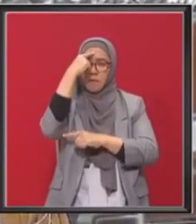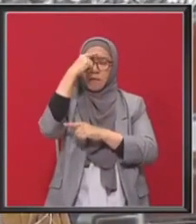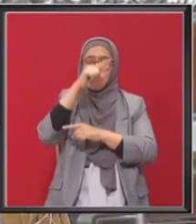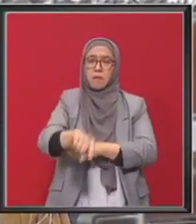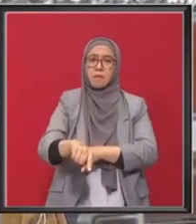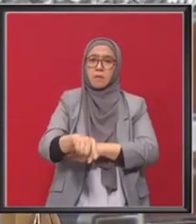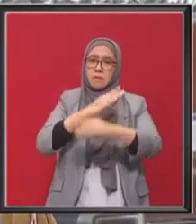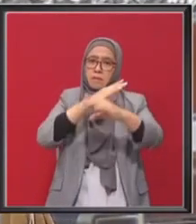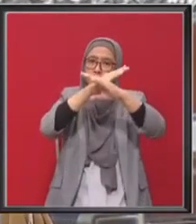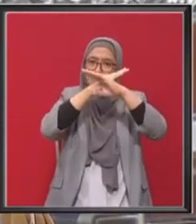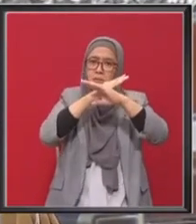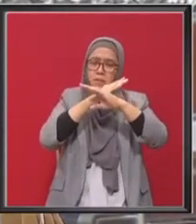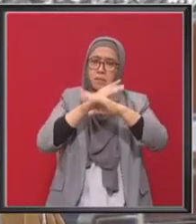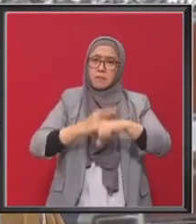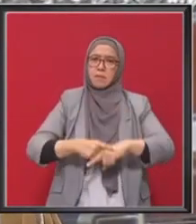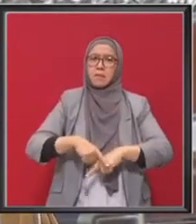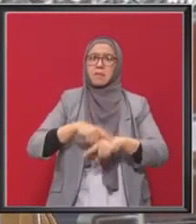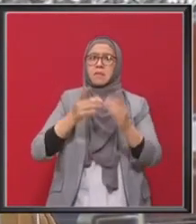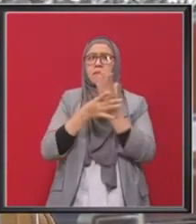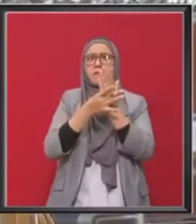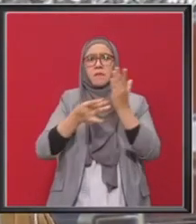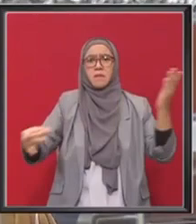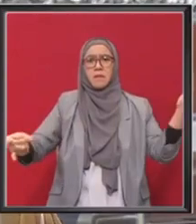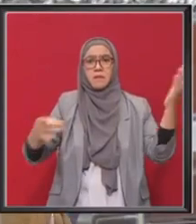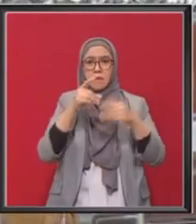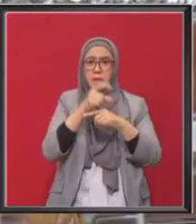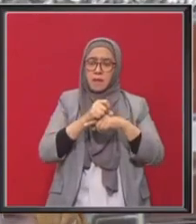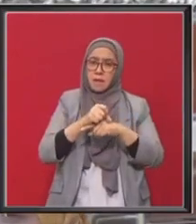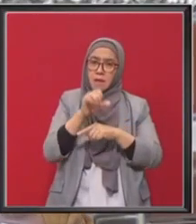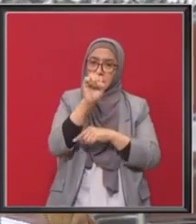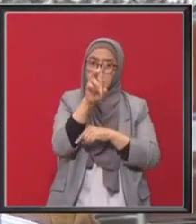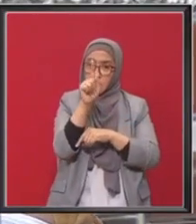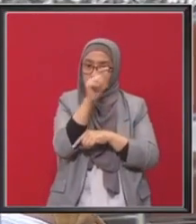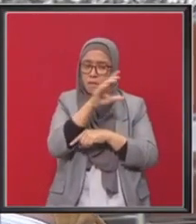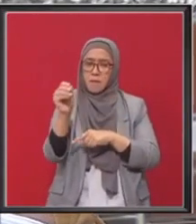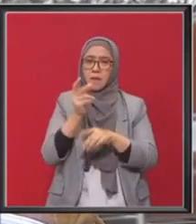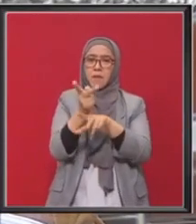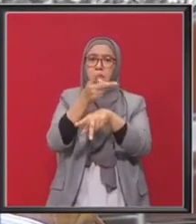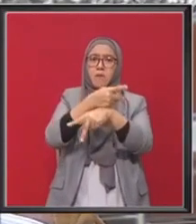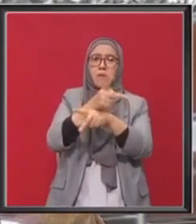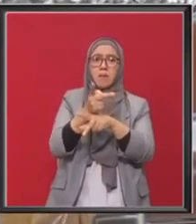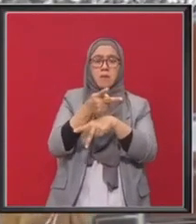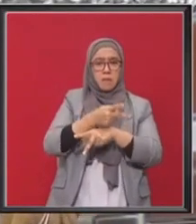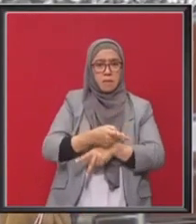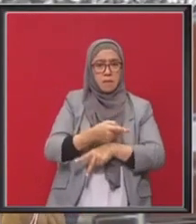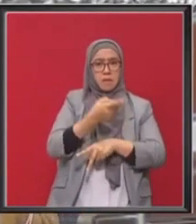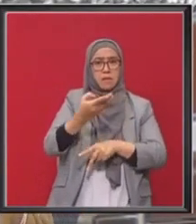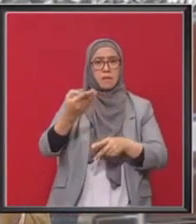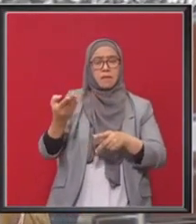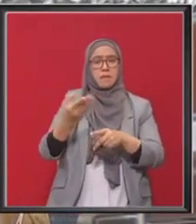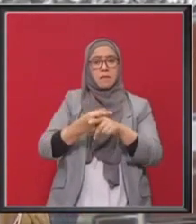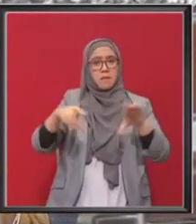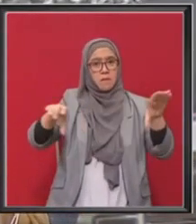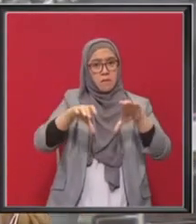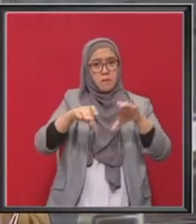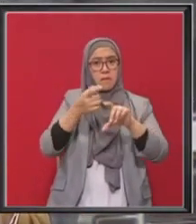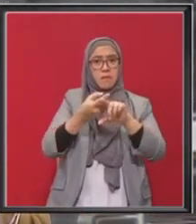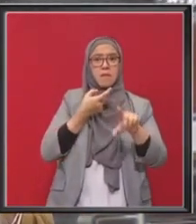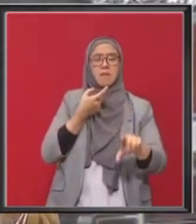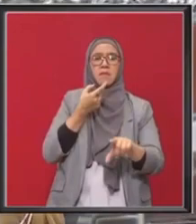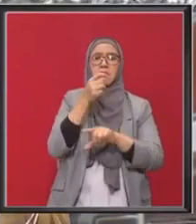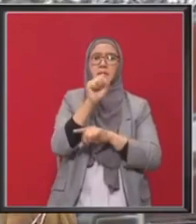sawit dan produk sawit soalan saya Datu ini betul saya minta penjelasan kepada pihak kerajaan Adakah pihak